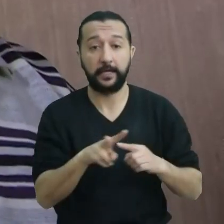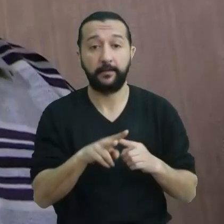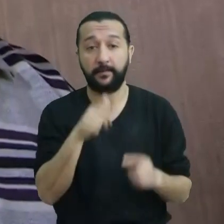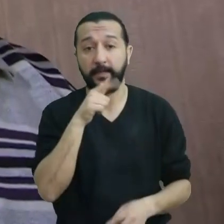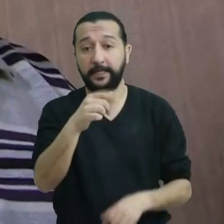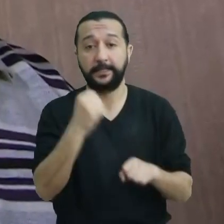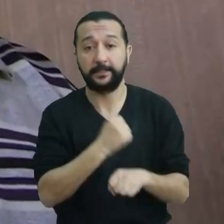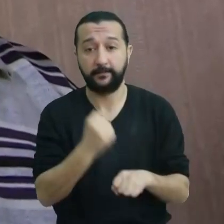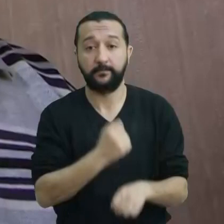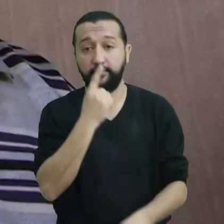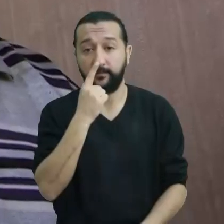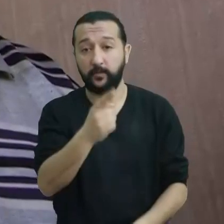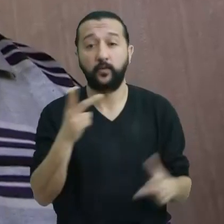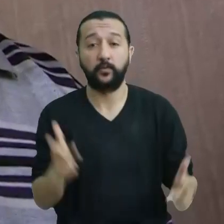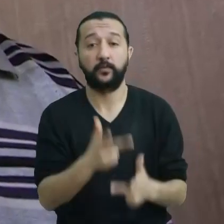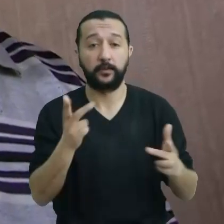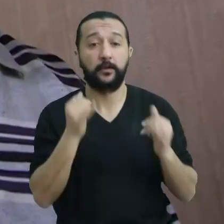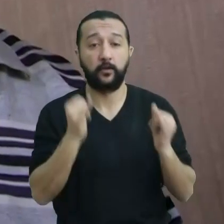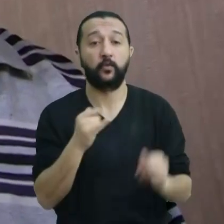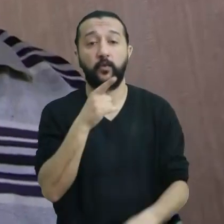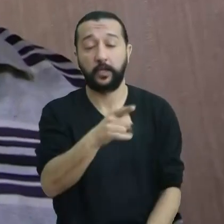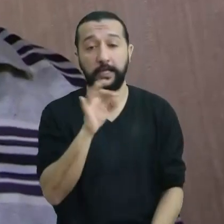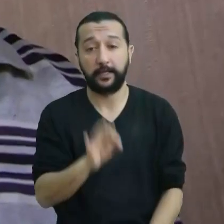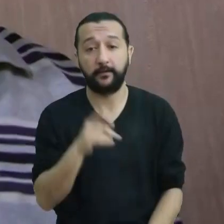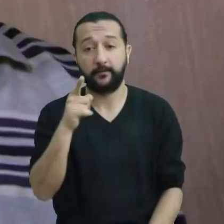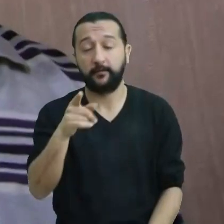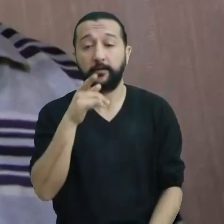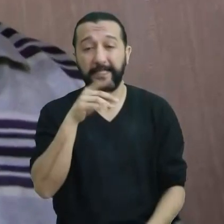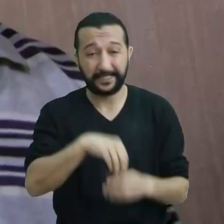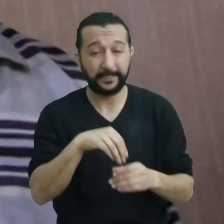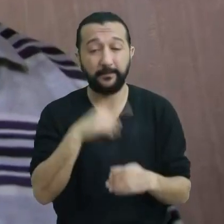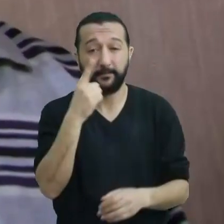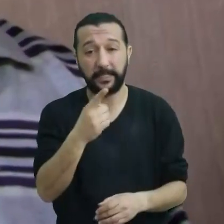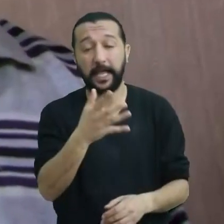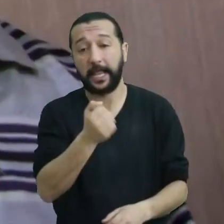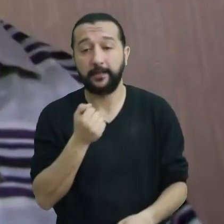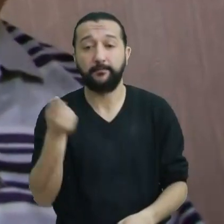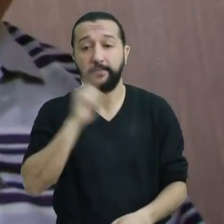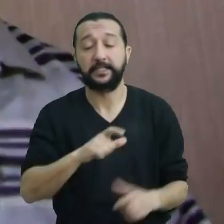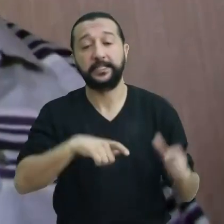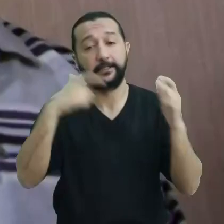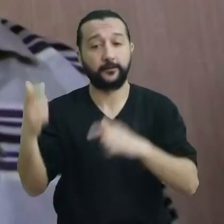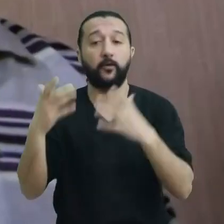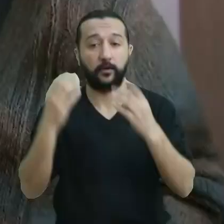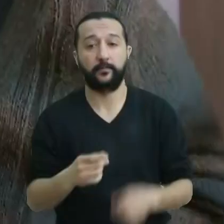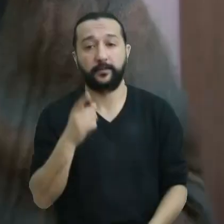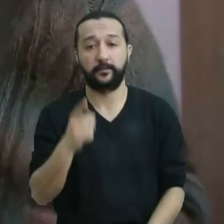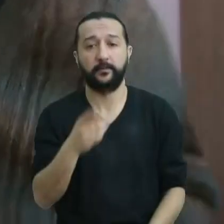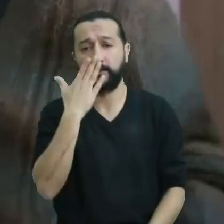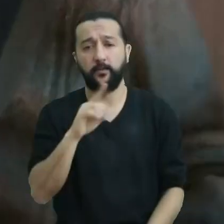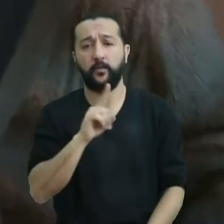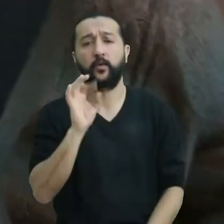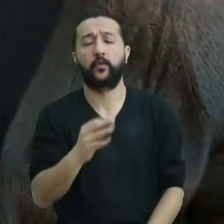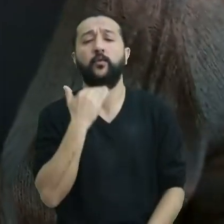Bey'in sarımsak kokusu. Bu sırada Kemal merdivenlerden yani iniyor. Mahlukat bilet alıp başka bir şehre göç etmiş biri olabilir. Şükrü'nün sırtı